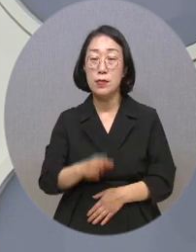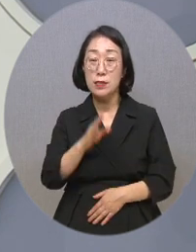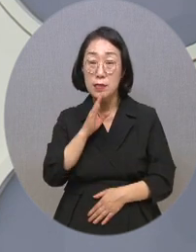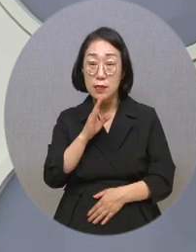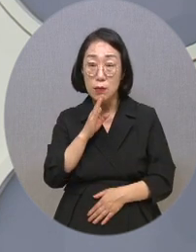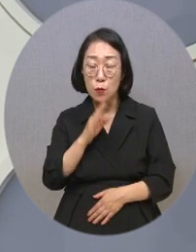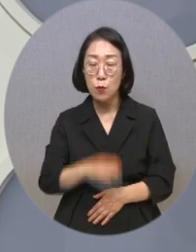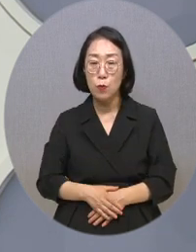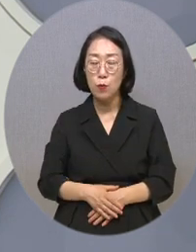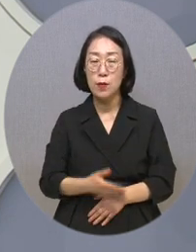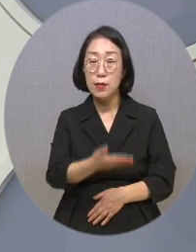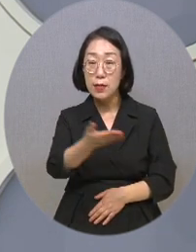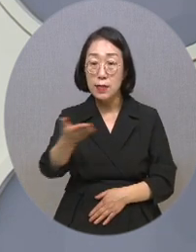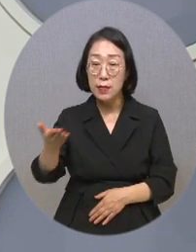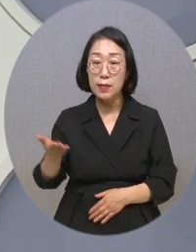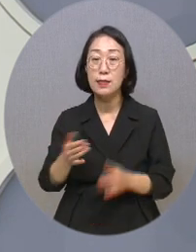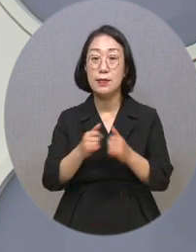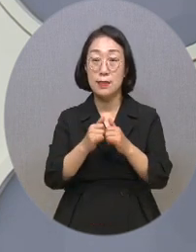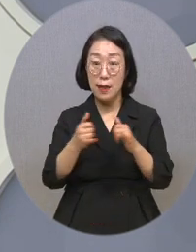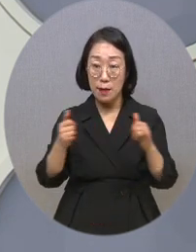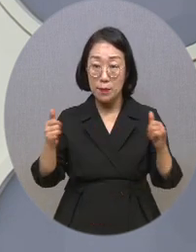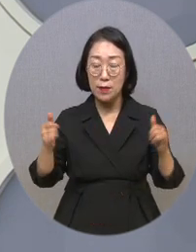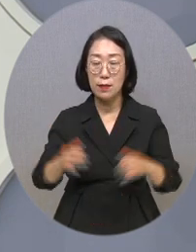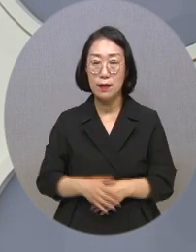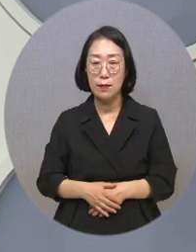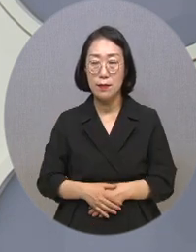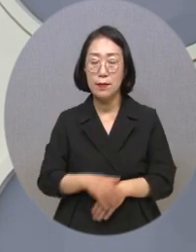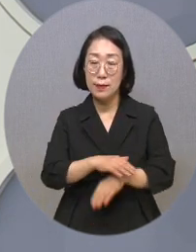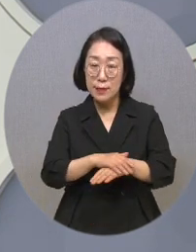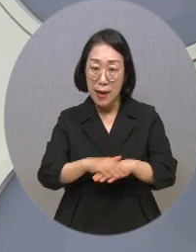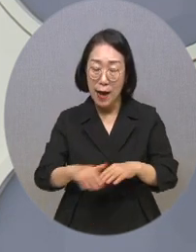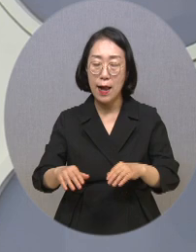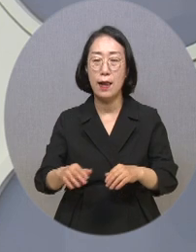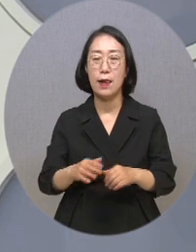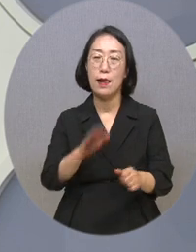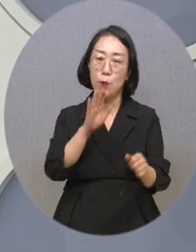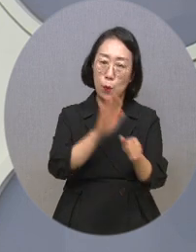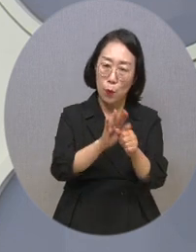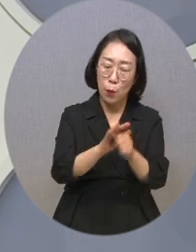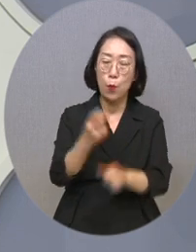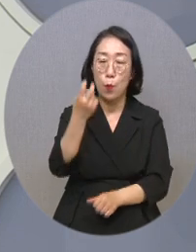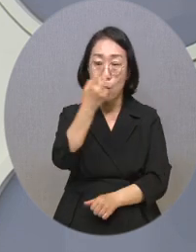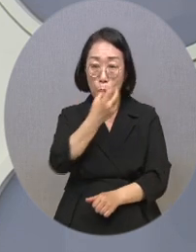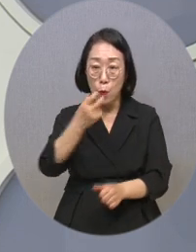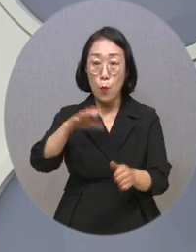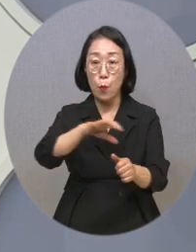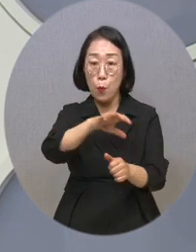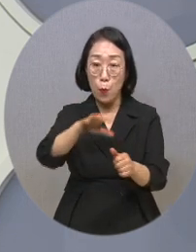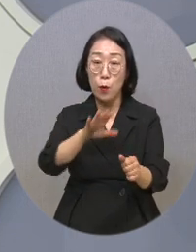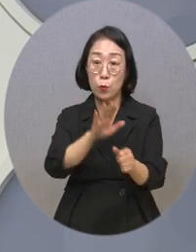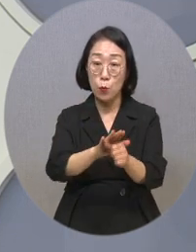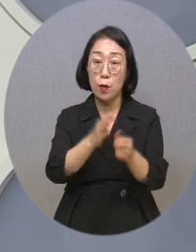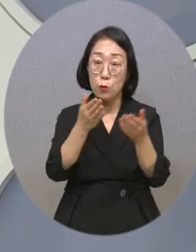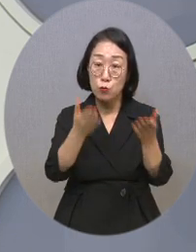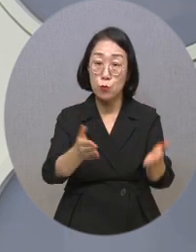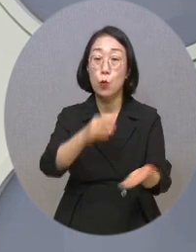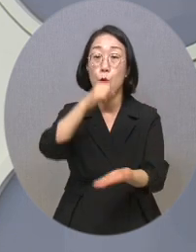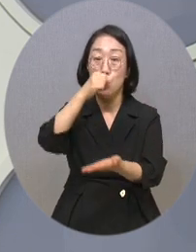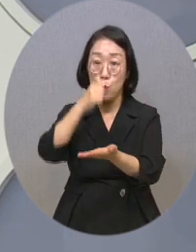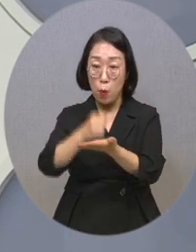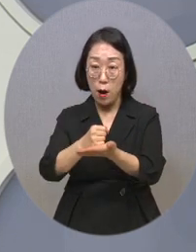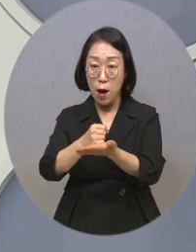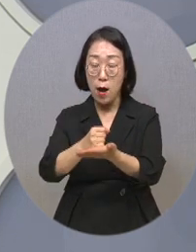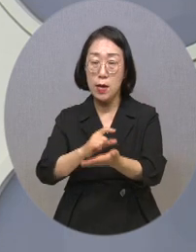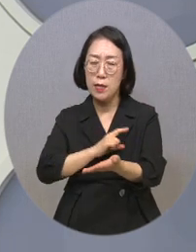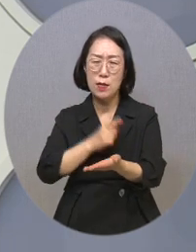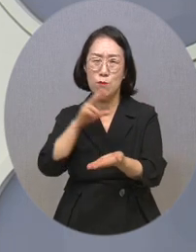우리가 얘네들을 잘 그 중재를 하거나 뭐 케어를 해서 좋게만 하면 될 거 아니냐.